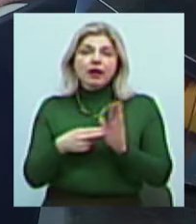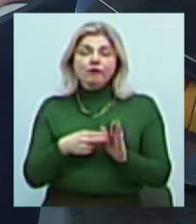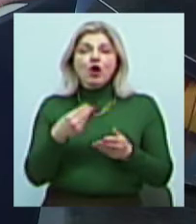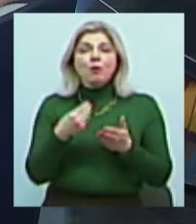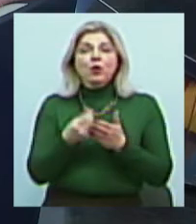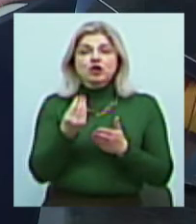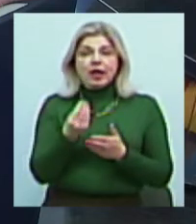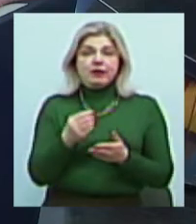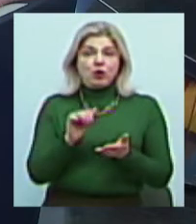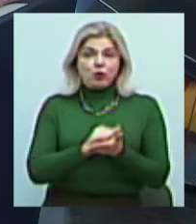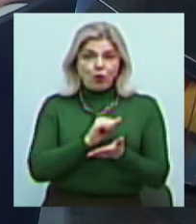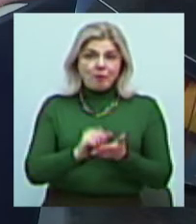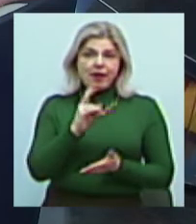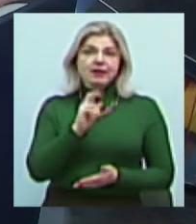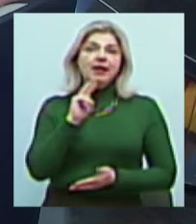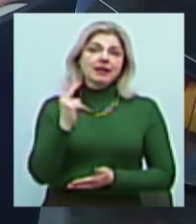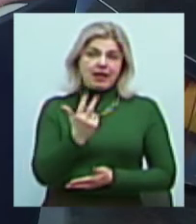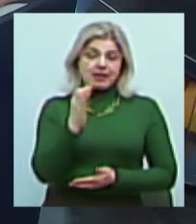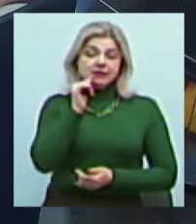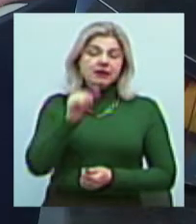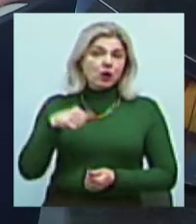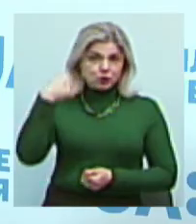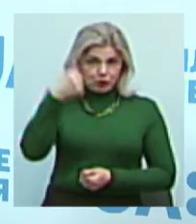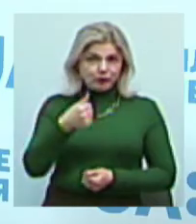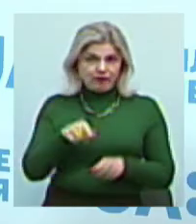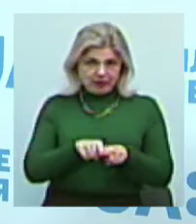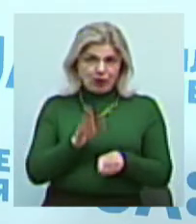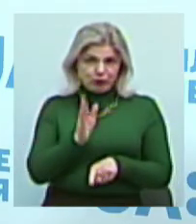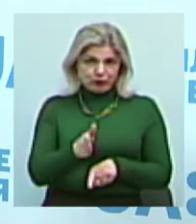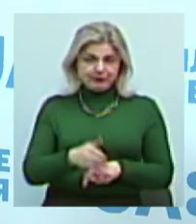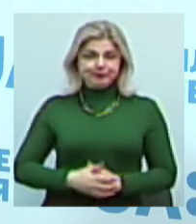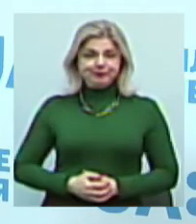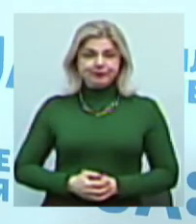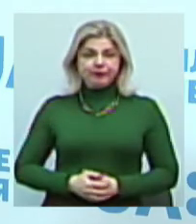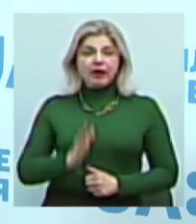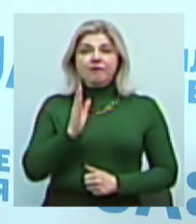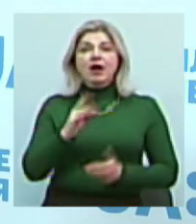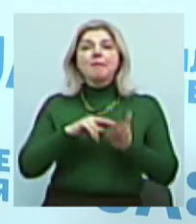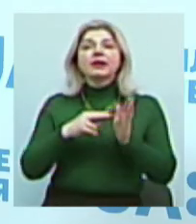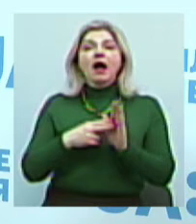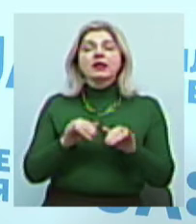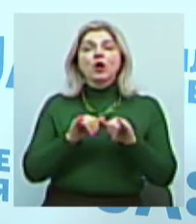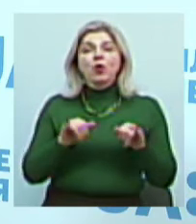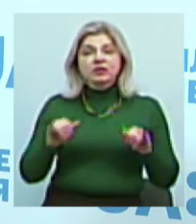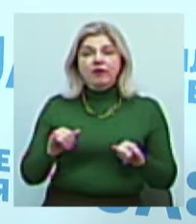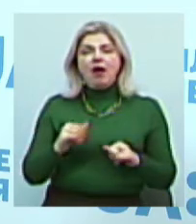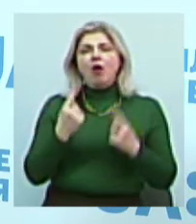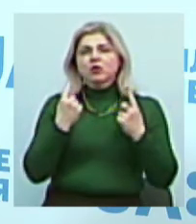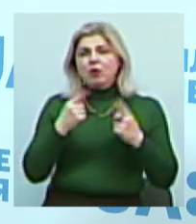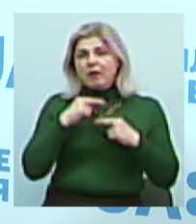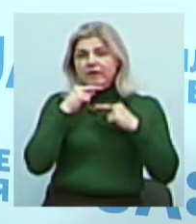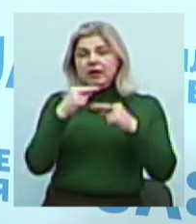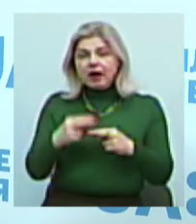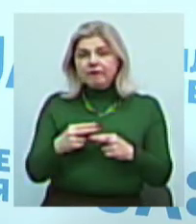бюджетних документів на 3 роки з наступного року. В перелічених напрямках плану розвитку особлива увага